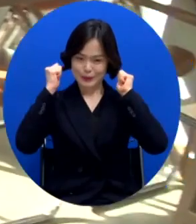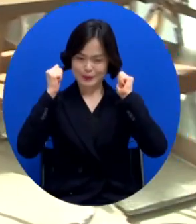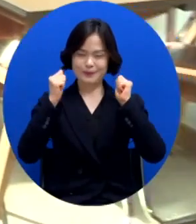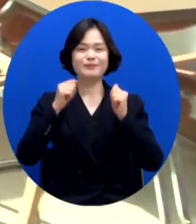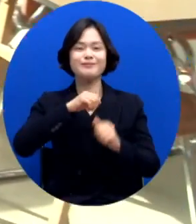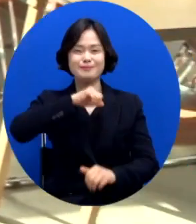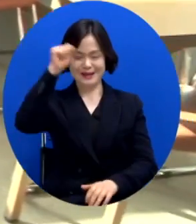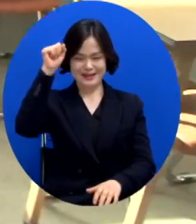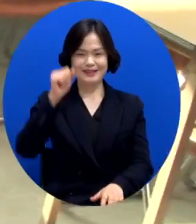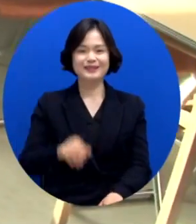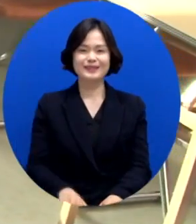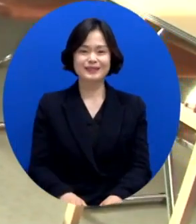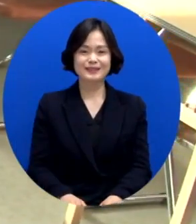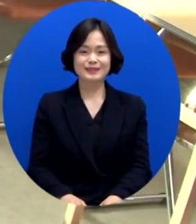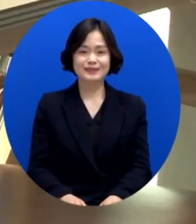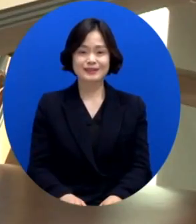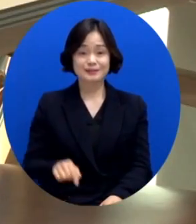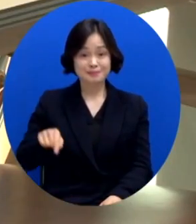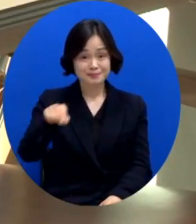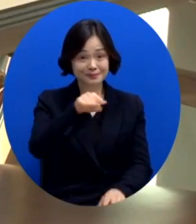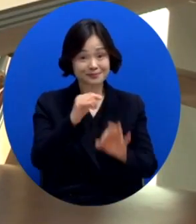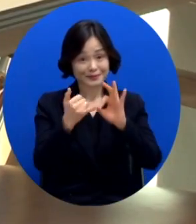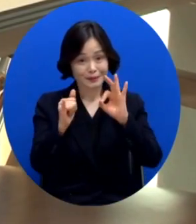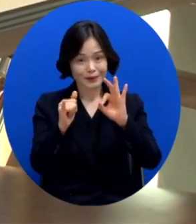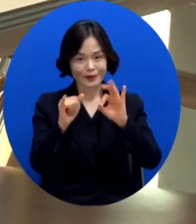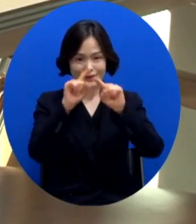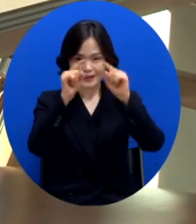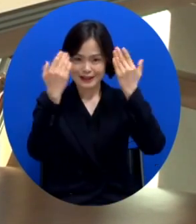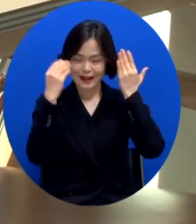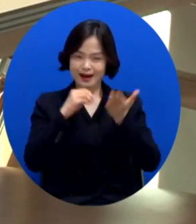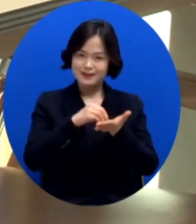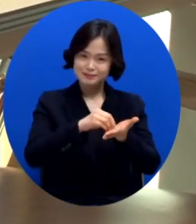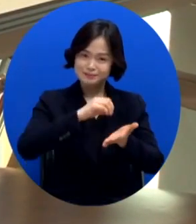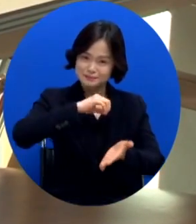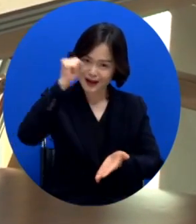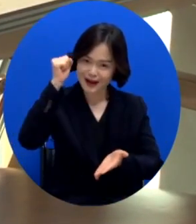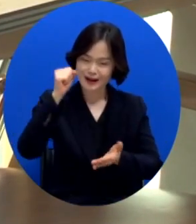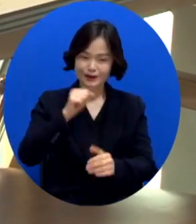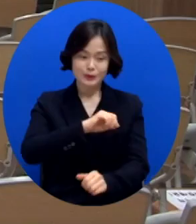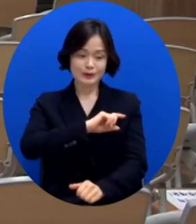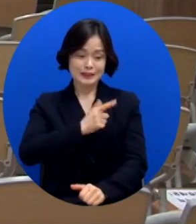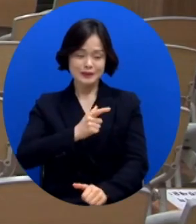됐습니다. 모두 대학 진학과 자격증 취득의 꿈을 이뤘습니다.